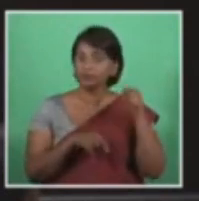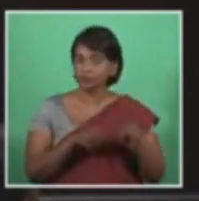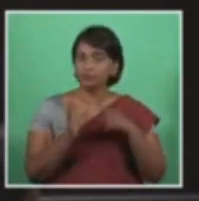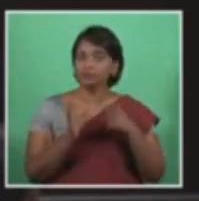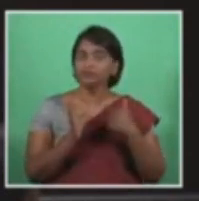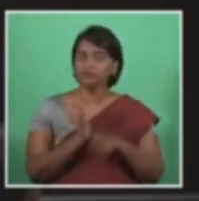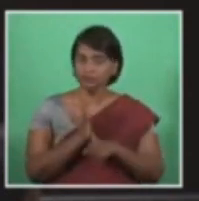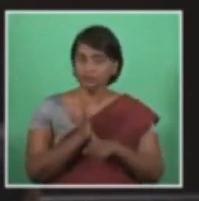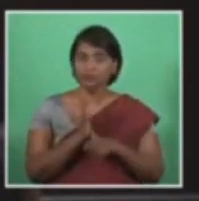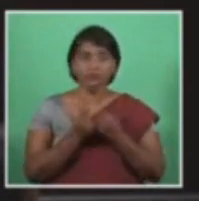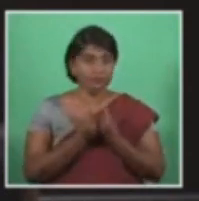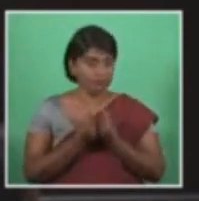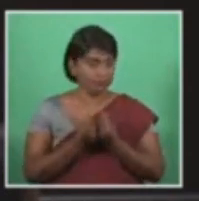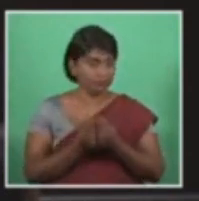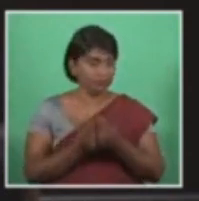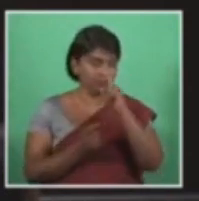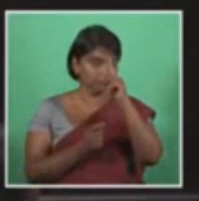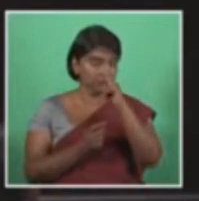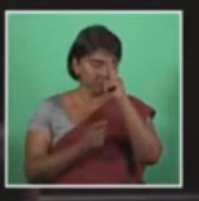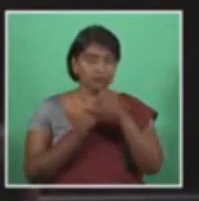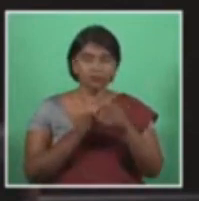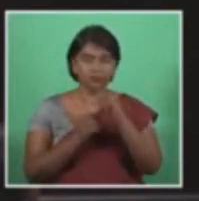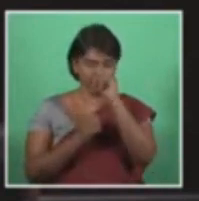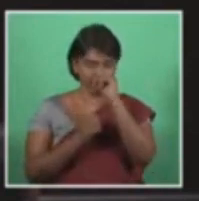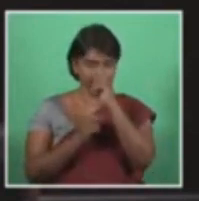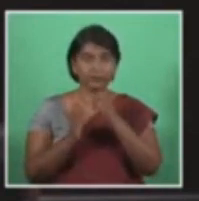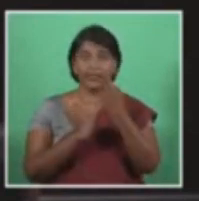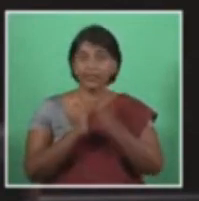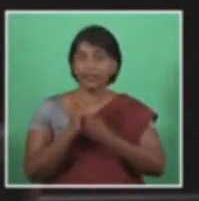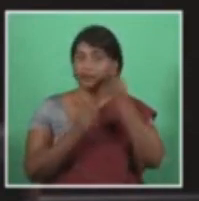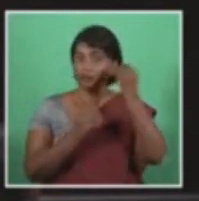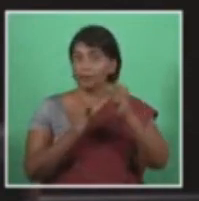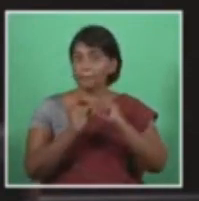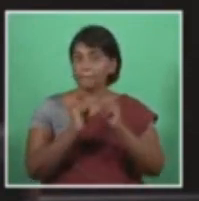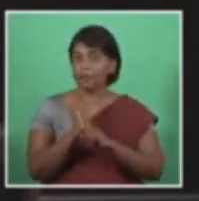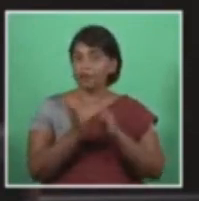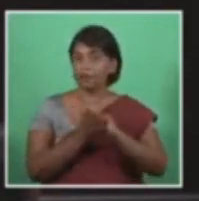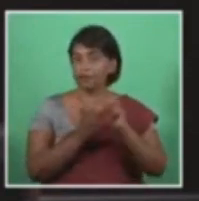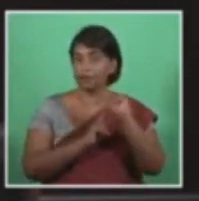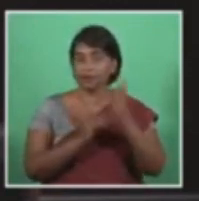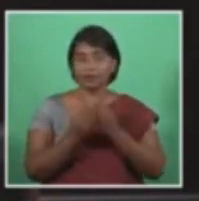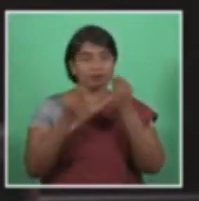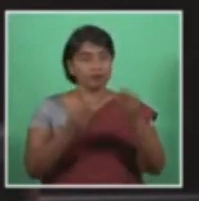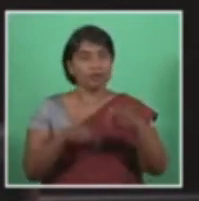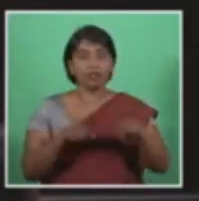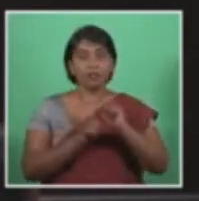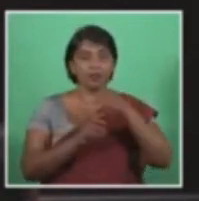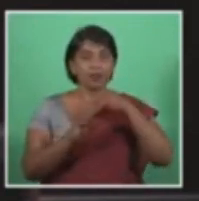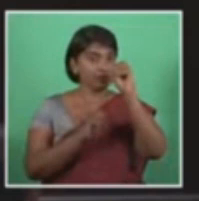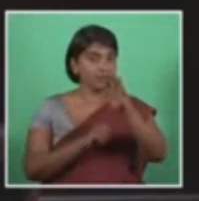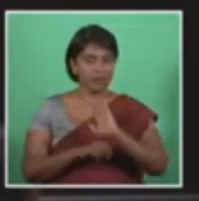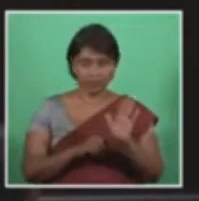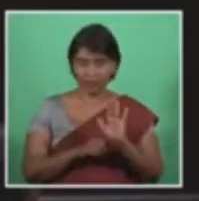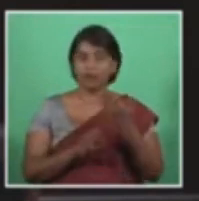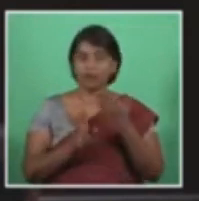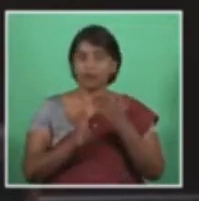මේ පනත කඩිමුඩියේ සතියකින් දෙකකින් නීතිපතිතුමාට ගිහිල්ලා මේක ඩ්‍රාෆ්ට් කරලා මේ පාර්ලිමේන්තුවේ ඕඩර් ෂීට් එකට අවිලා අද පාර්ලිමේන්තුවට එනවා